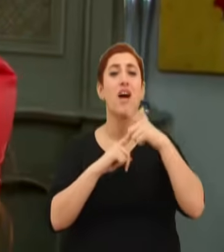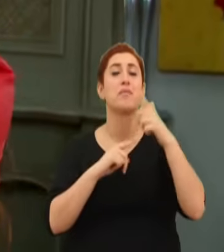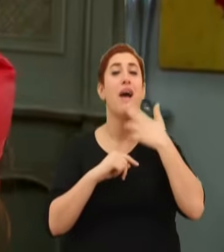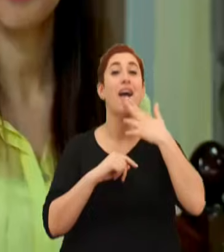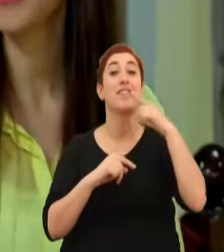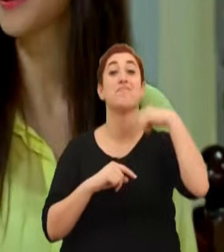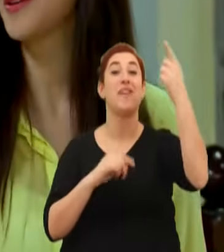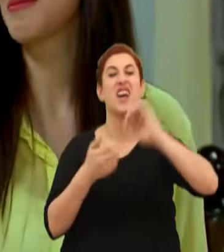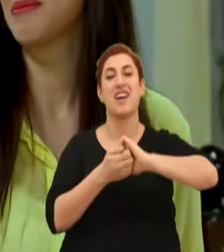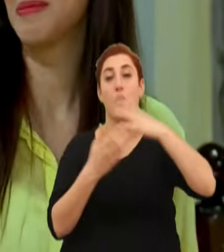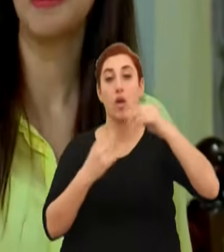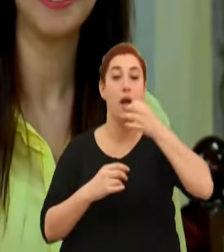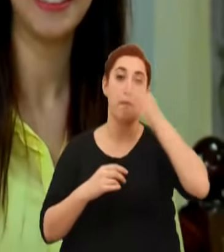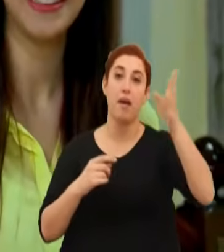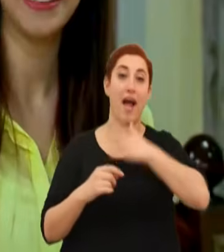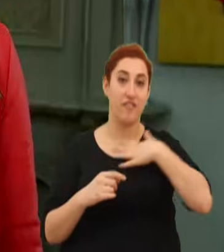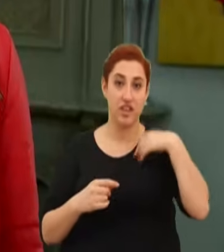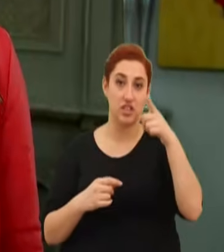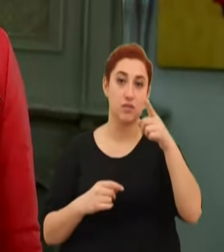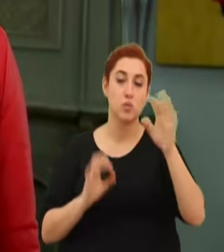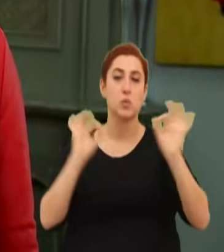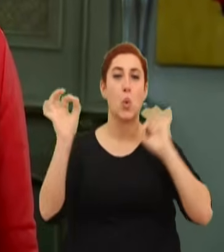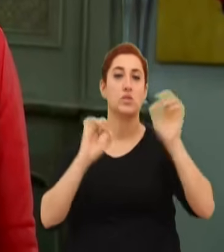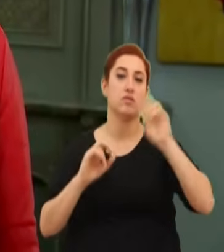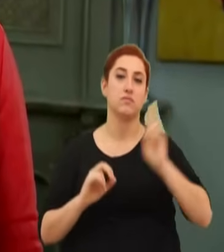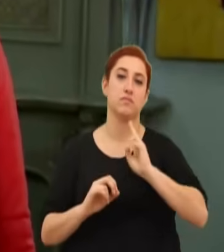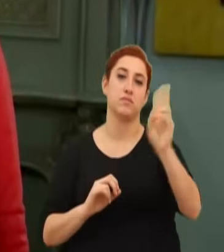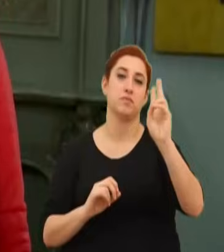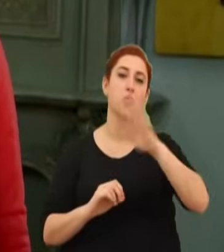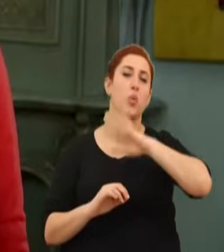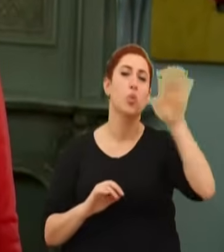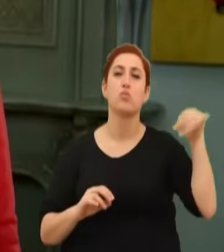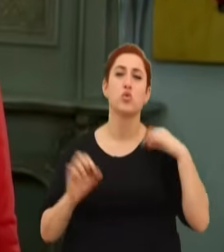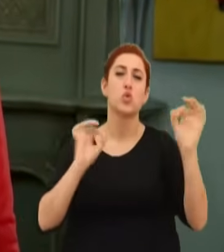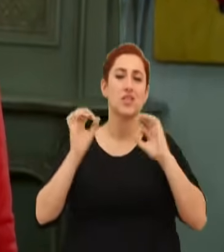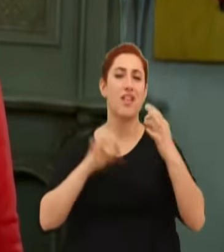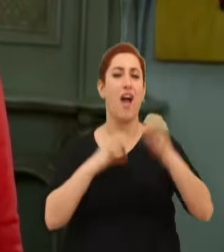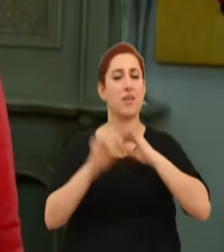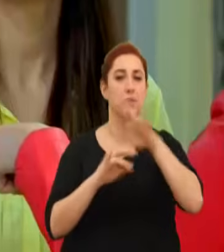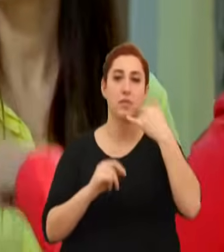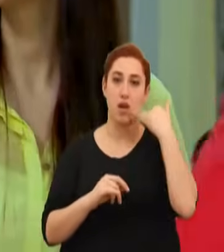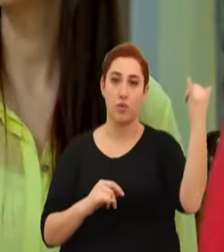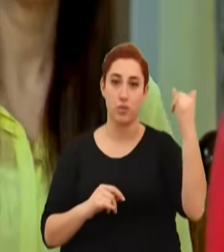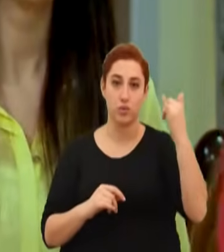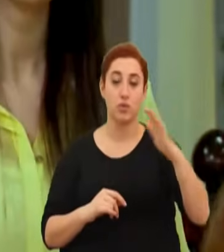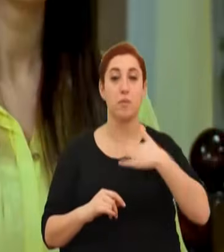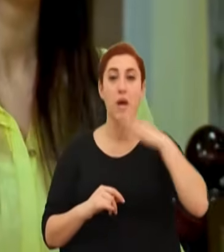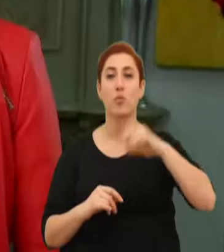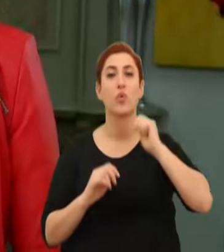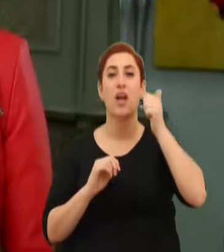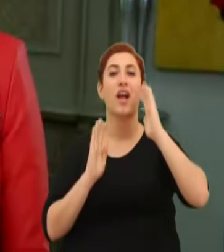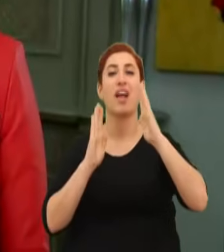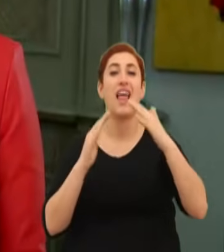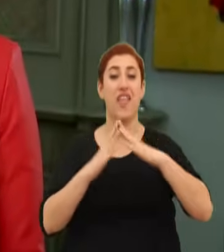sen haber veriyorsun. Anişkocuğum, sosyete ayağı sende. Tüm sosyeteyi ve akrabaları sen arıyorsun. Bense bugüne kadar